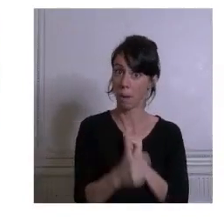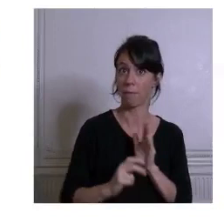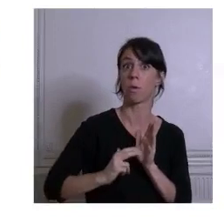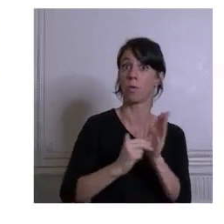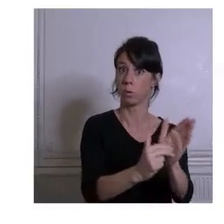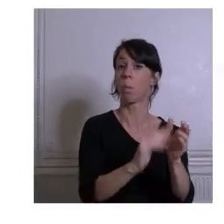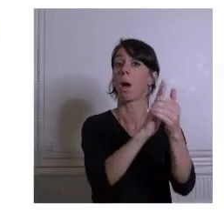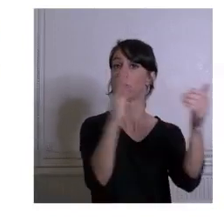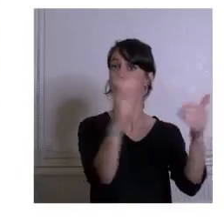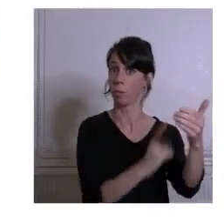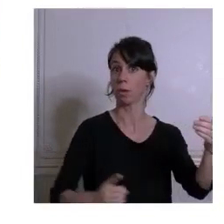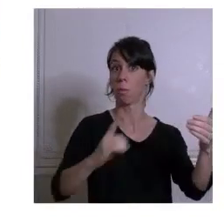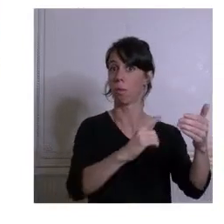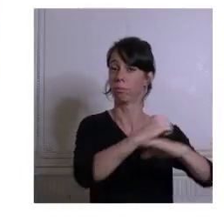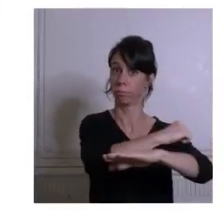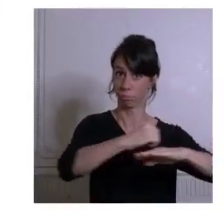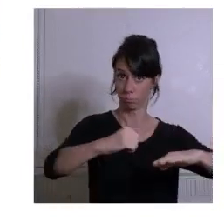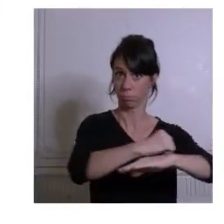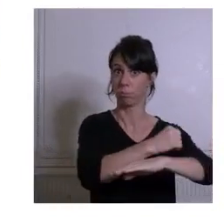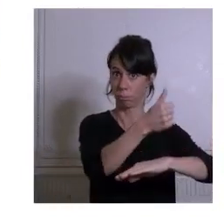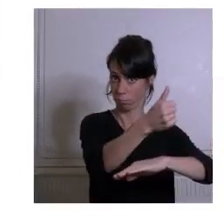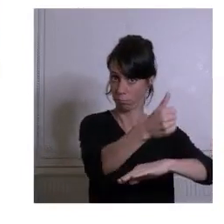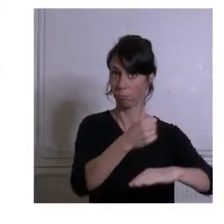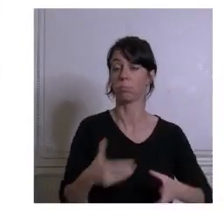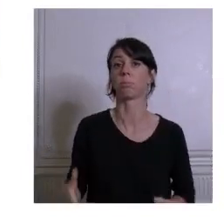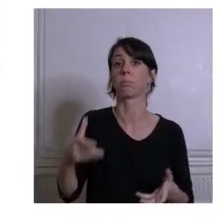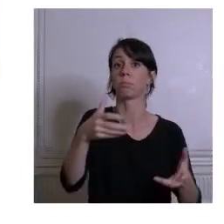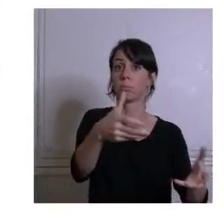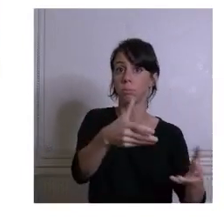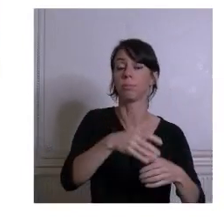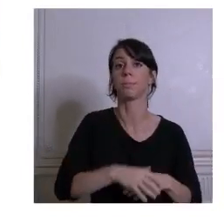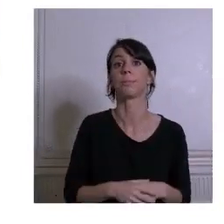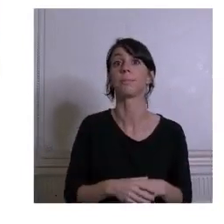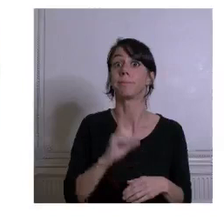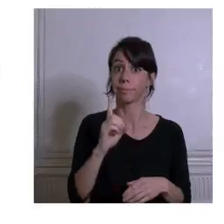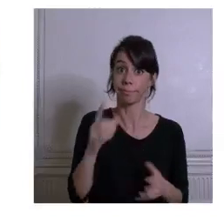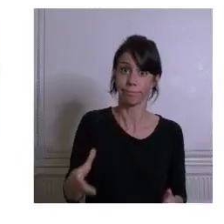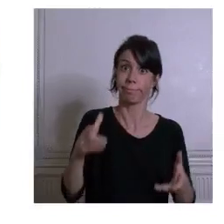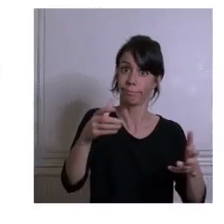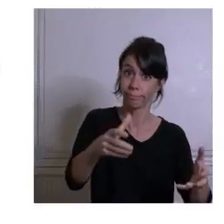passe chaque année dans le cadre des délibérations d'associations pour lesquelles vous votez pour et contre en fonction des associations.